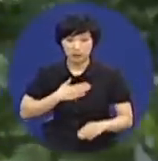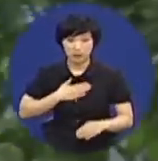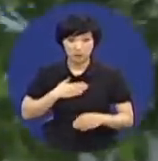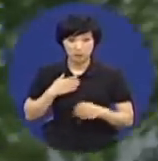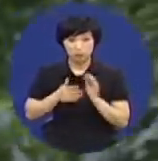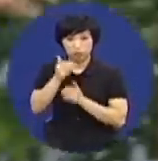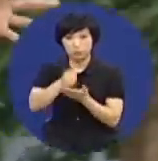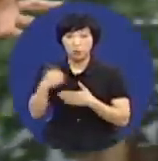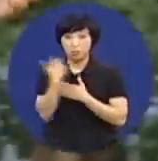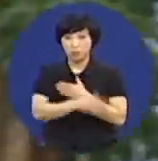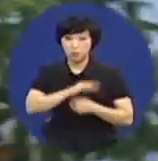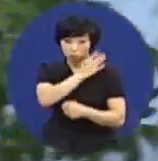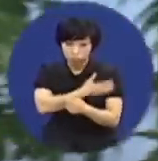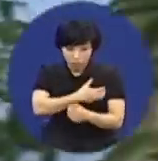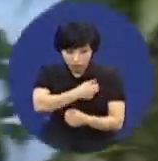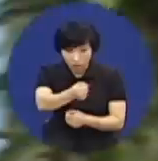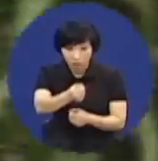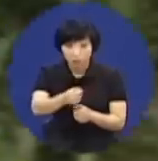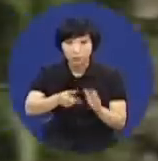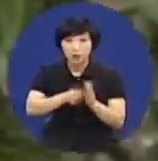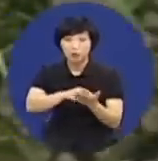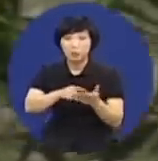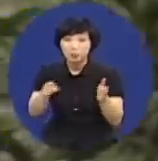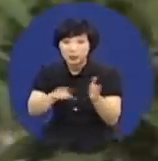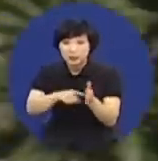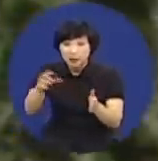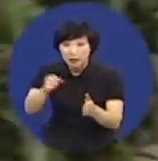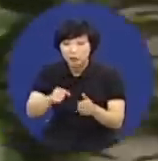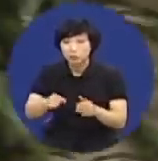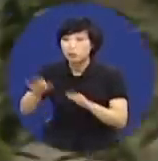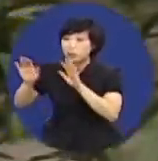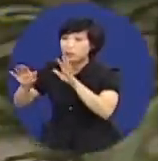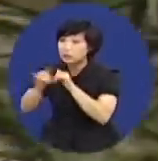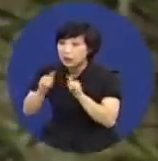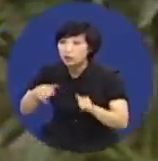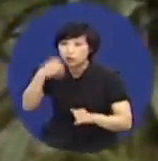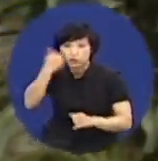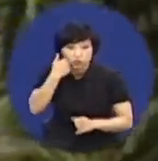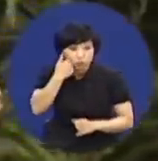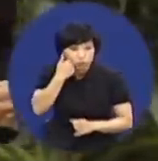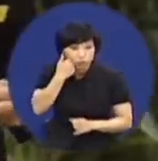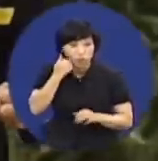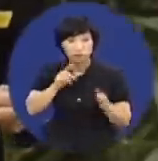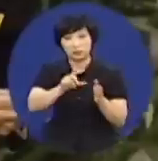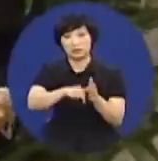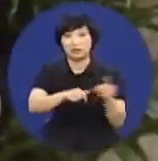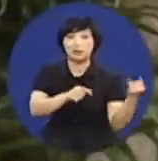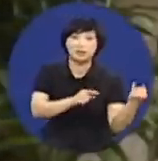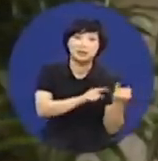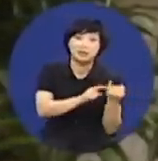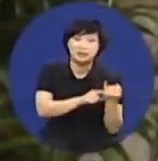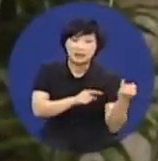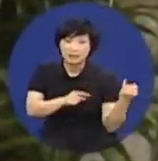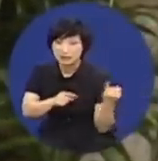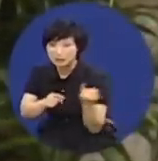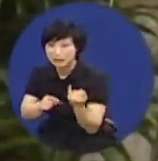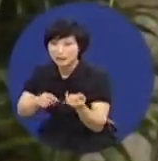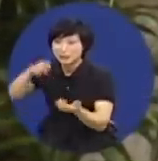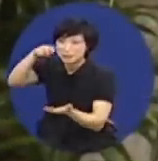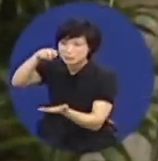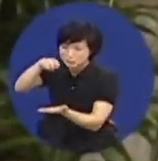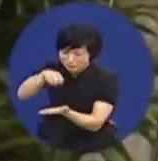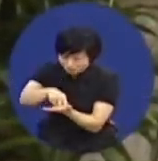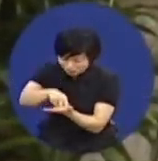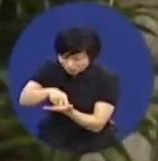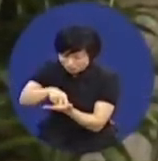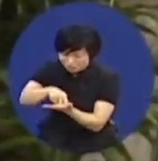の体から力が外に出ていくくらい信仰の手で触った人がいる。その時その女は